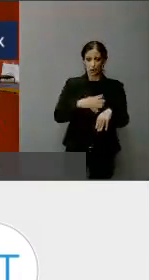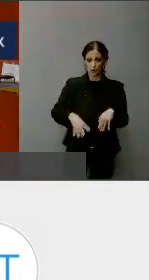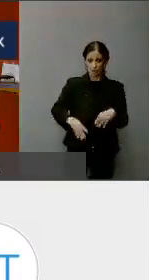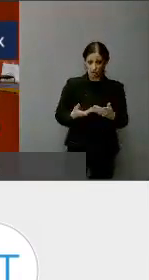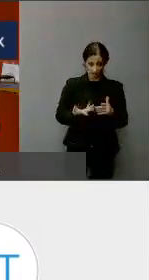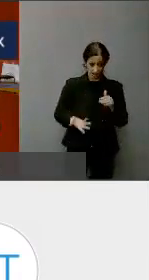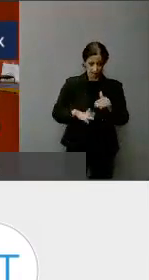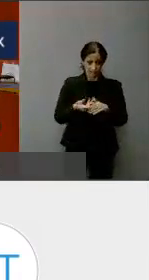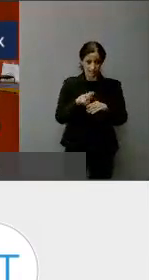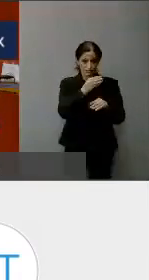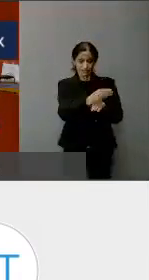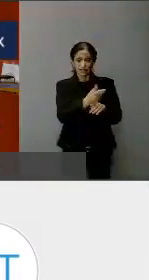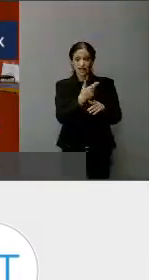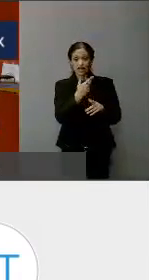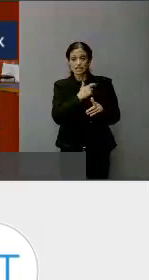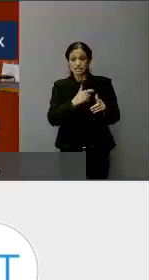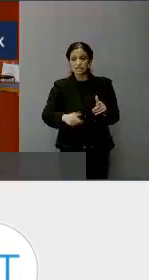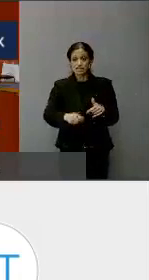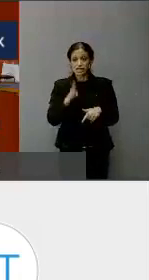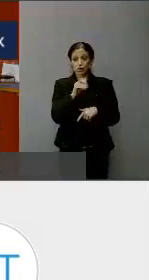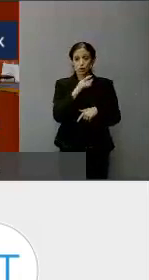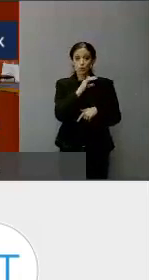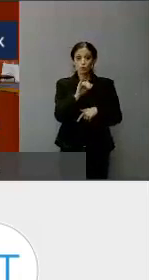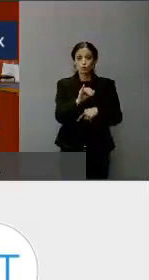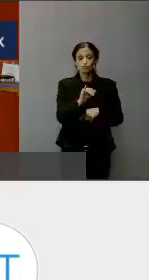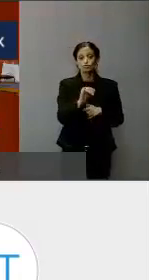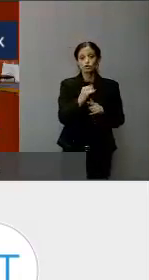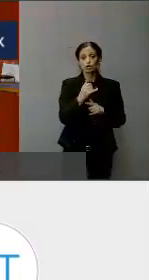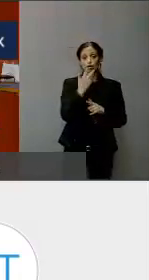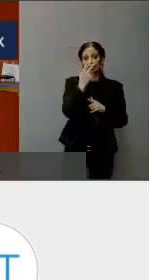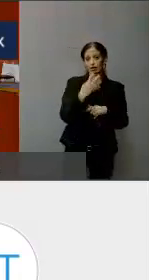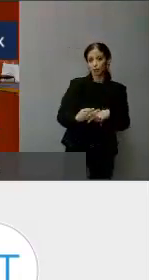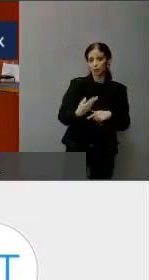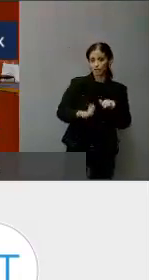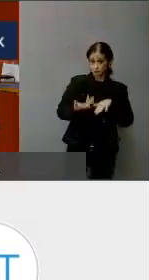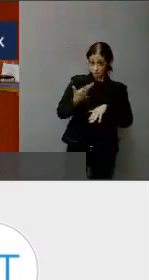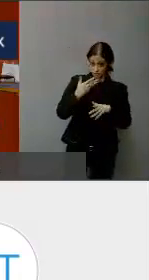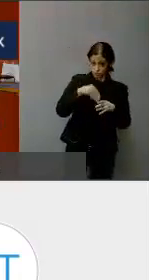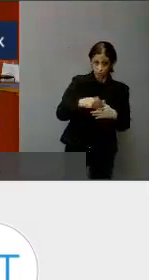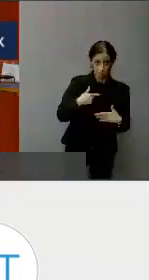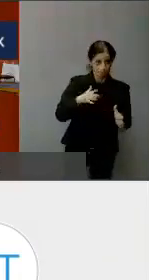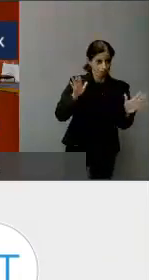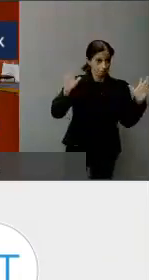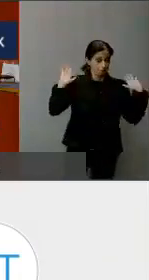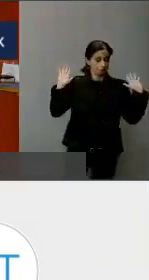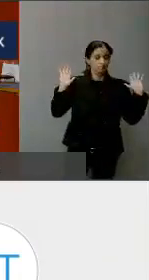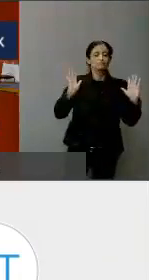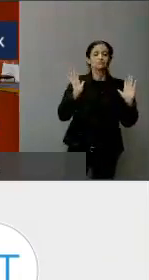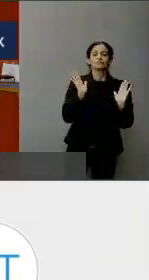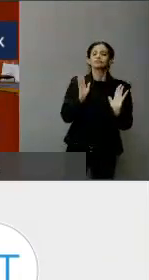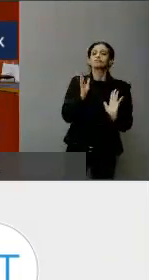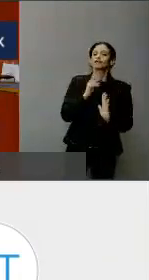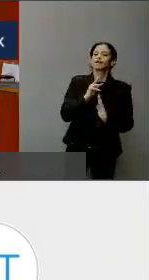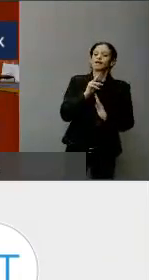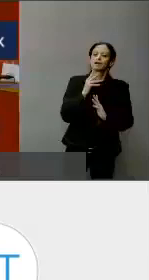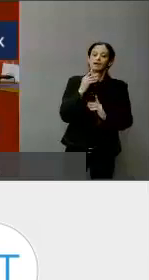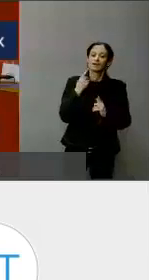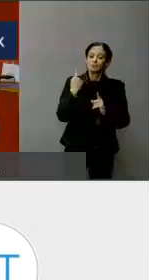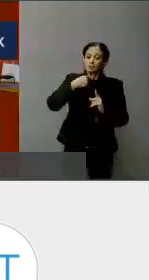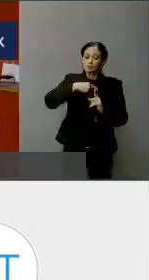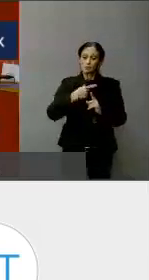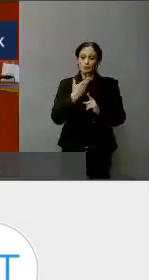il sindaco voci abbia dei quarti di nobiltà in secondo luogo non ho condiviso e non condivido